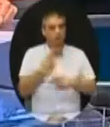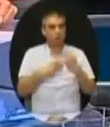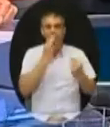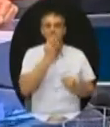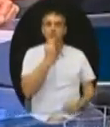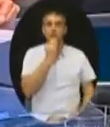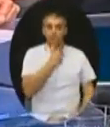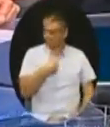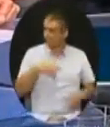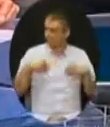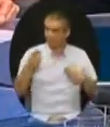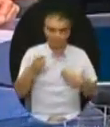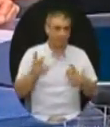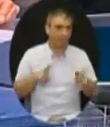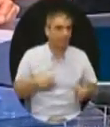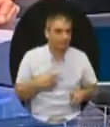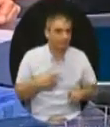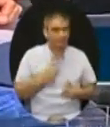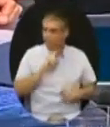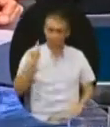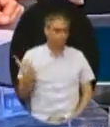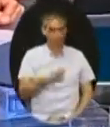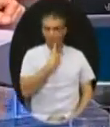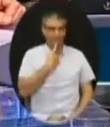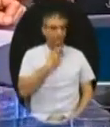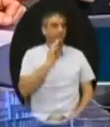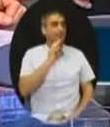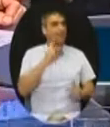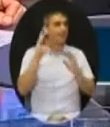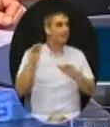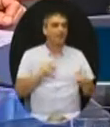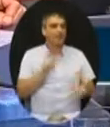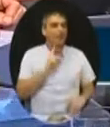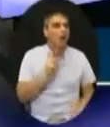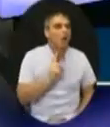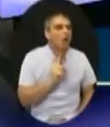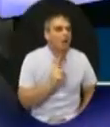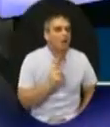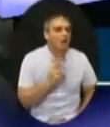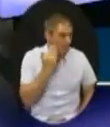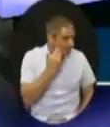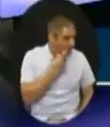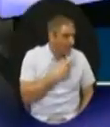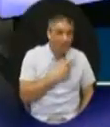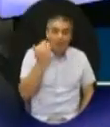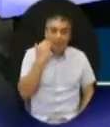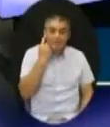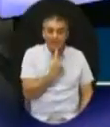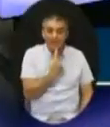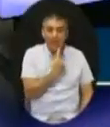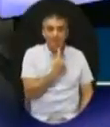צעיר של יהודים, אני מסכים איתך לחלוטין. לא כולם כמובן. דור של מאגרים? לא, לא, לא. אמריקאים?